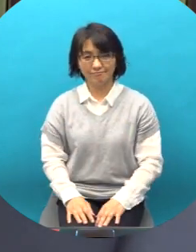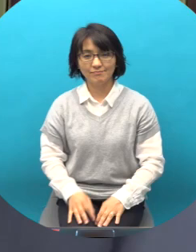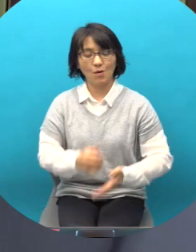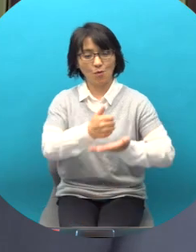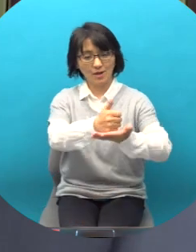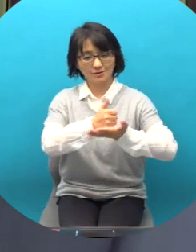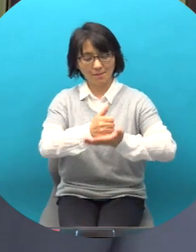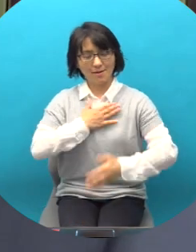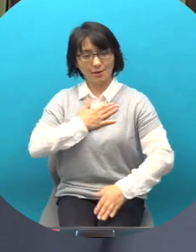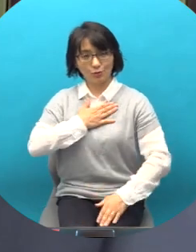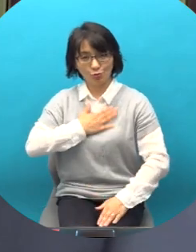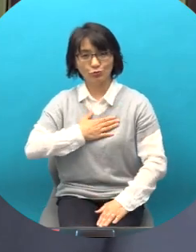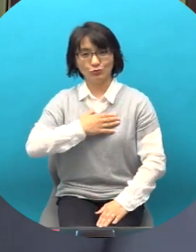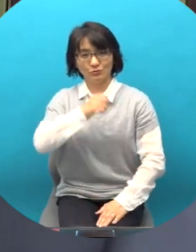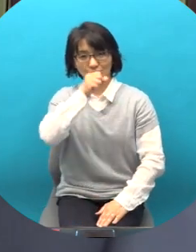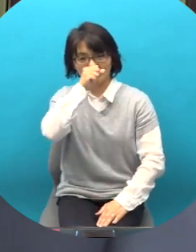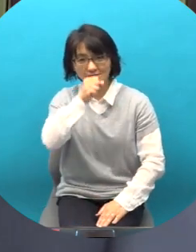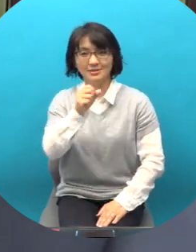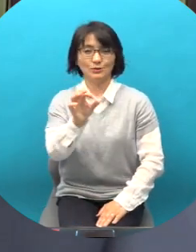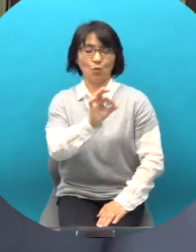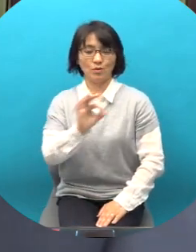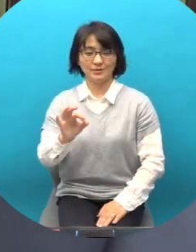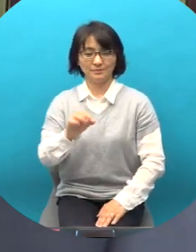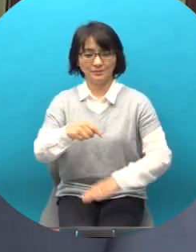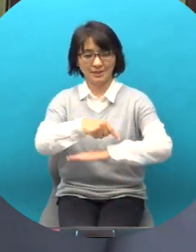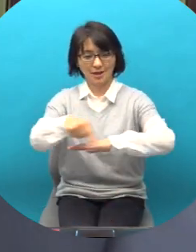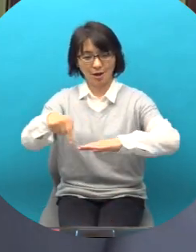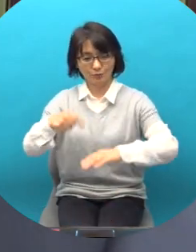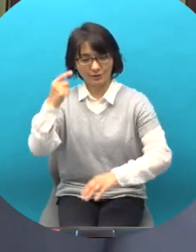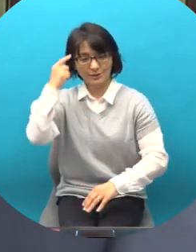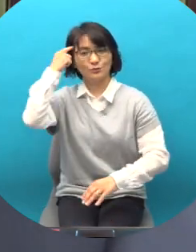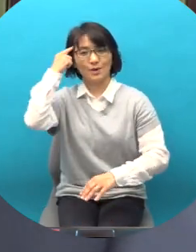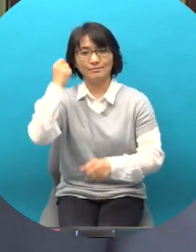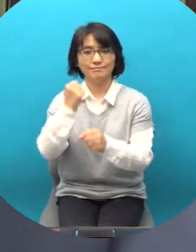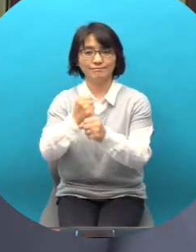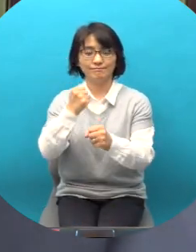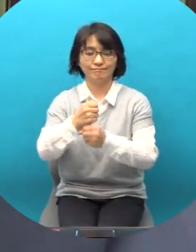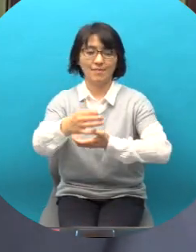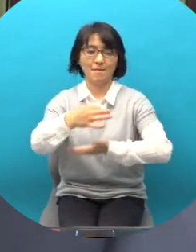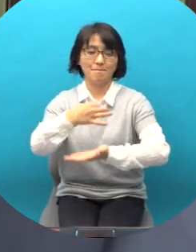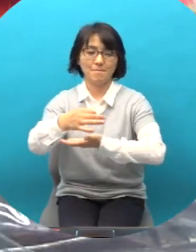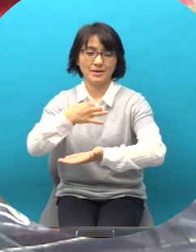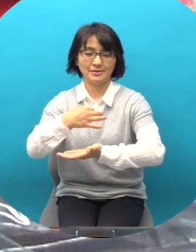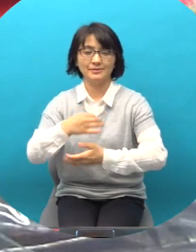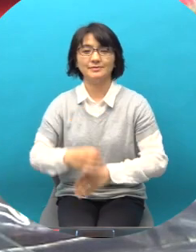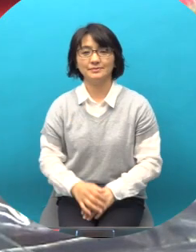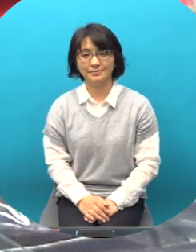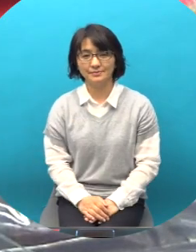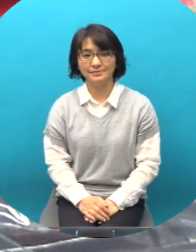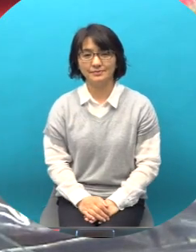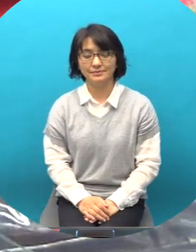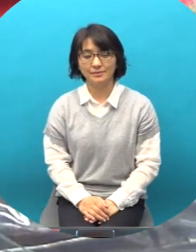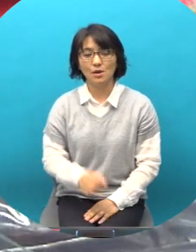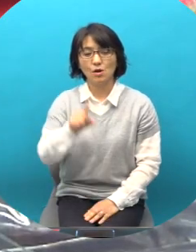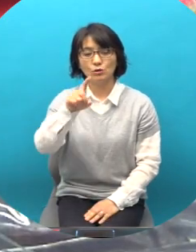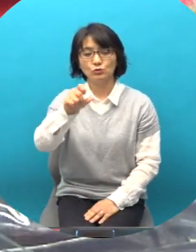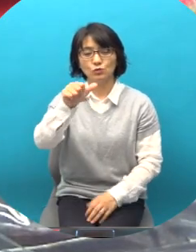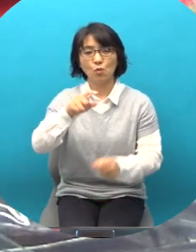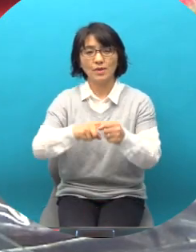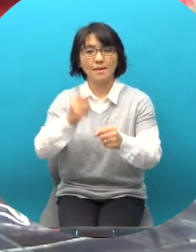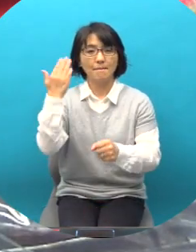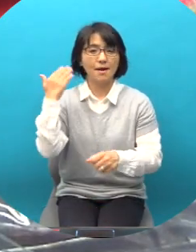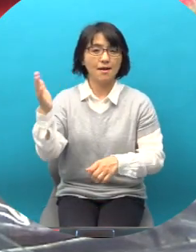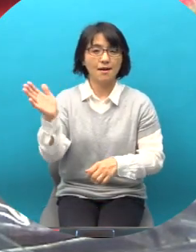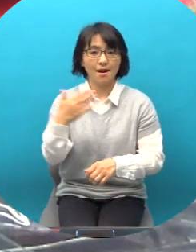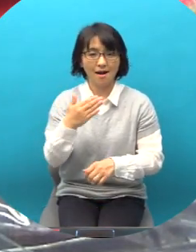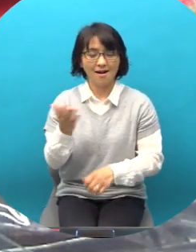て、お客様が納得していただける良い商品を企画立案して製作販売しております。 こちらでは15年